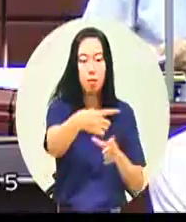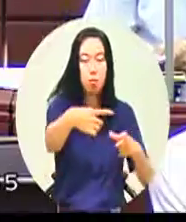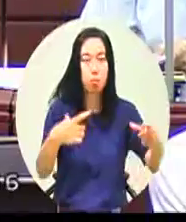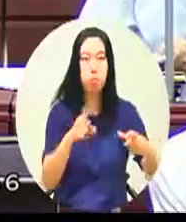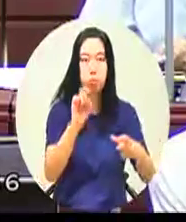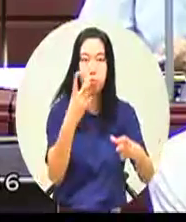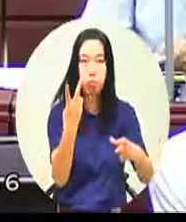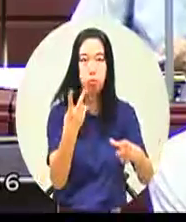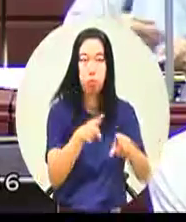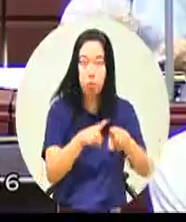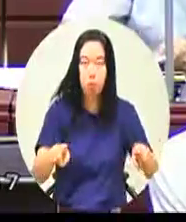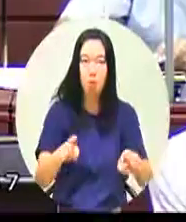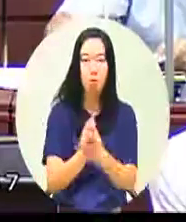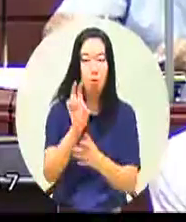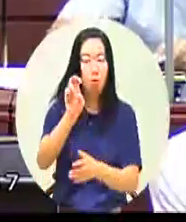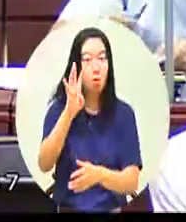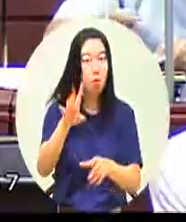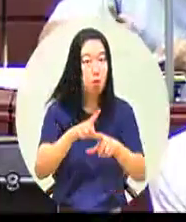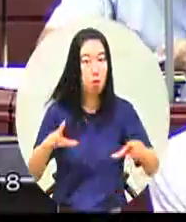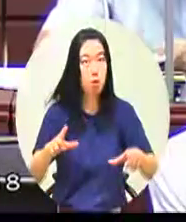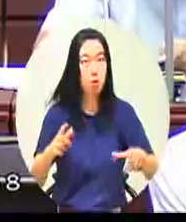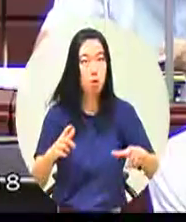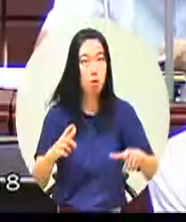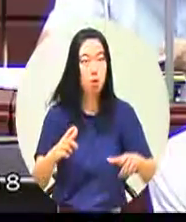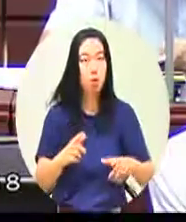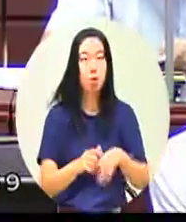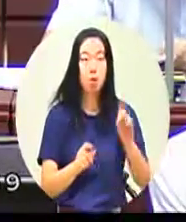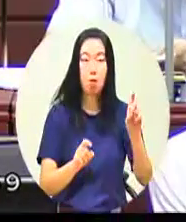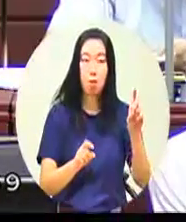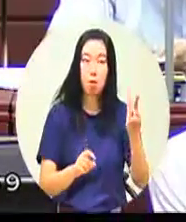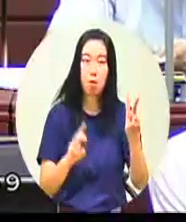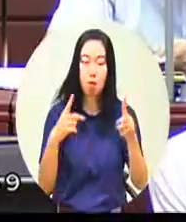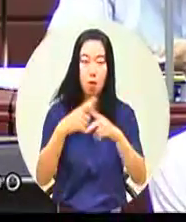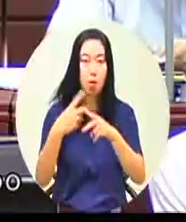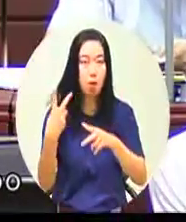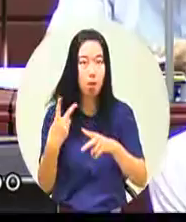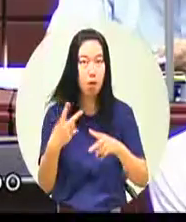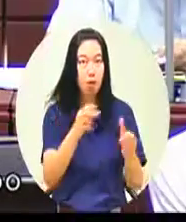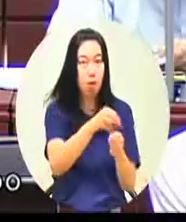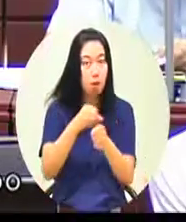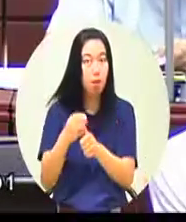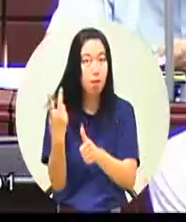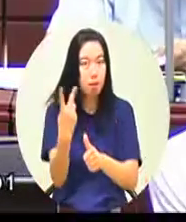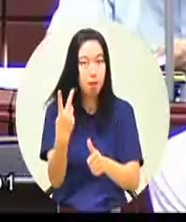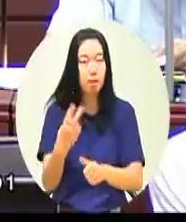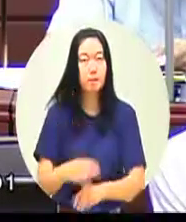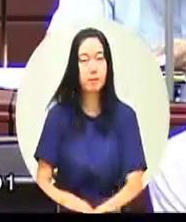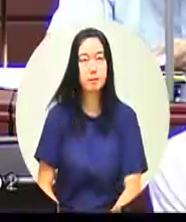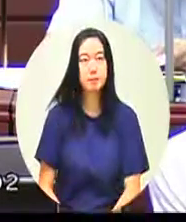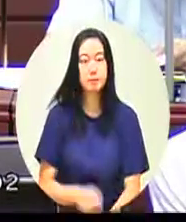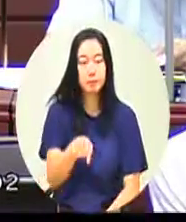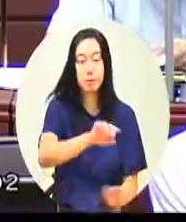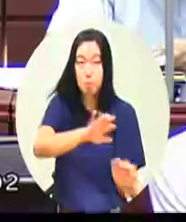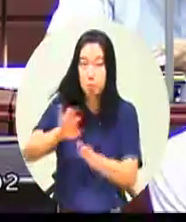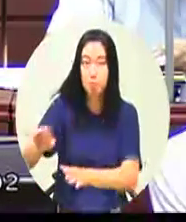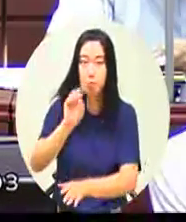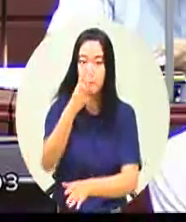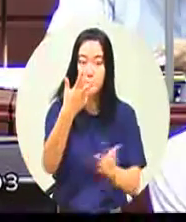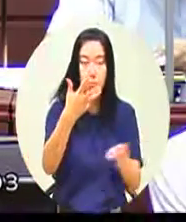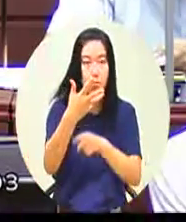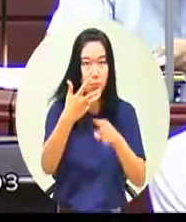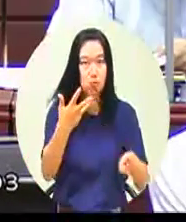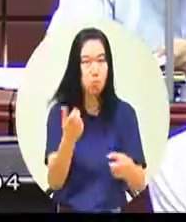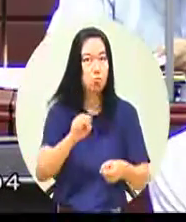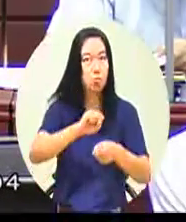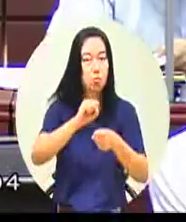然后24坪就等于2×24坪的一个安置户。那么另外呢，我们可以从18年延长到